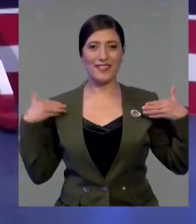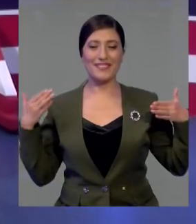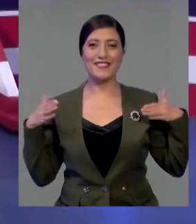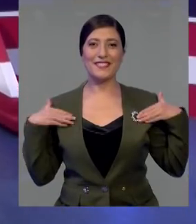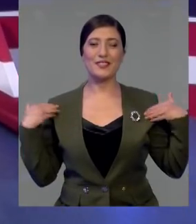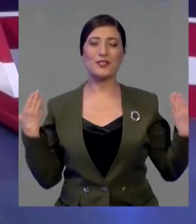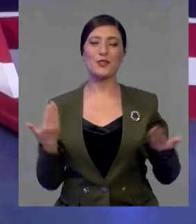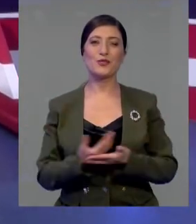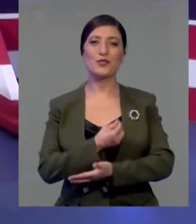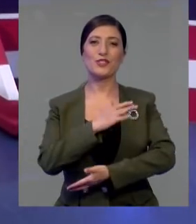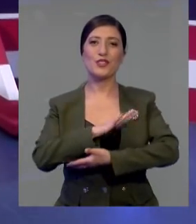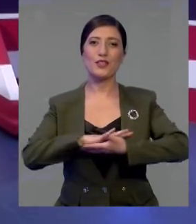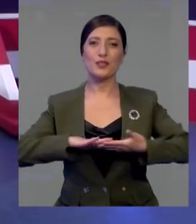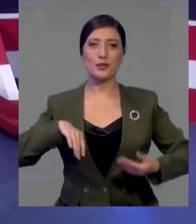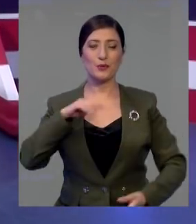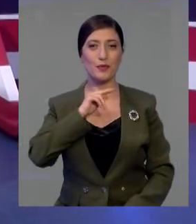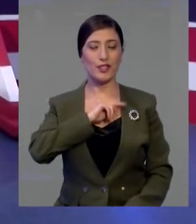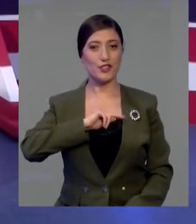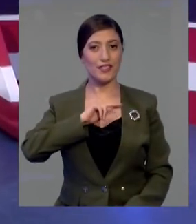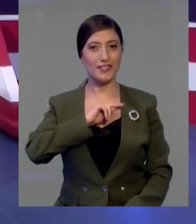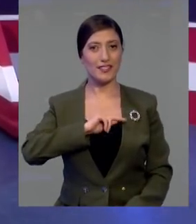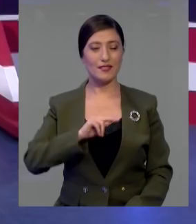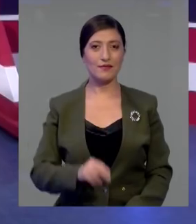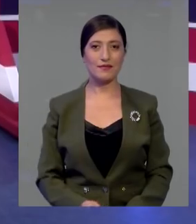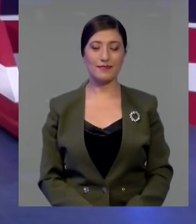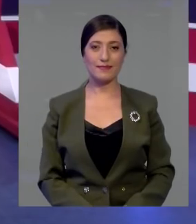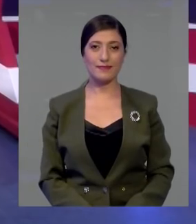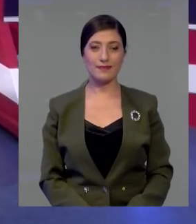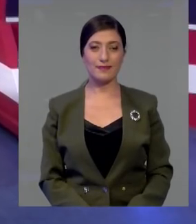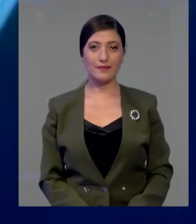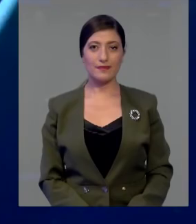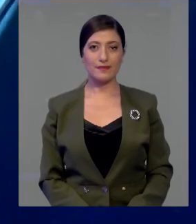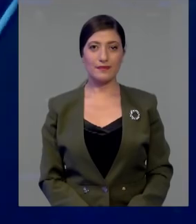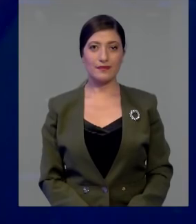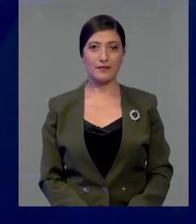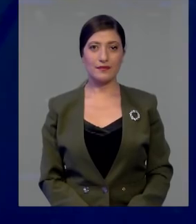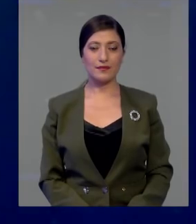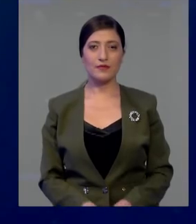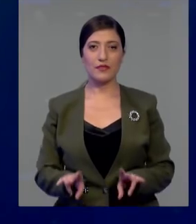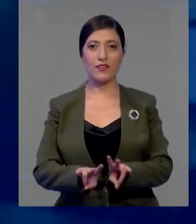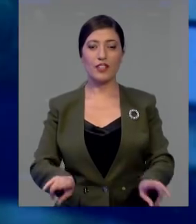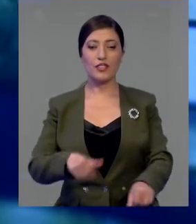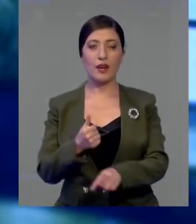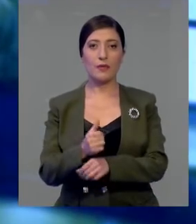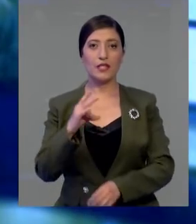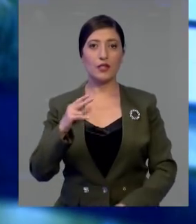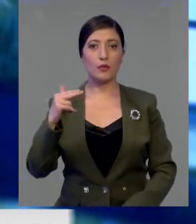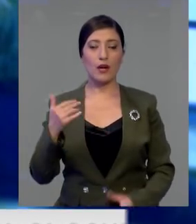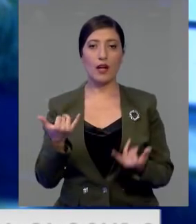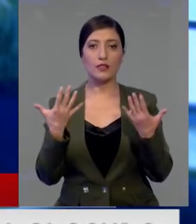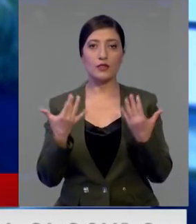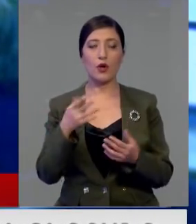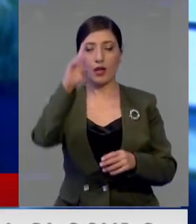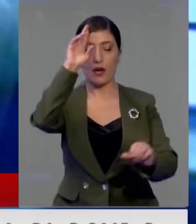Ողջույն սիրելի հեռուստադիտողներ, դեկտեմբերի 12-ի ամենաթարմ լուրերով եթերում Հայլուրն է։ Եվ այսպես վարչապետ Նիկոլ Փաշինյանը այսօր